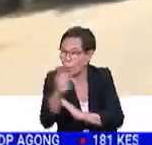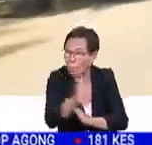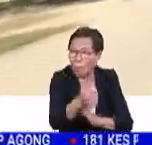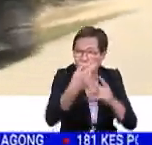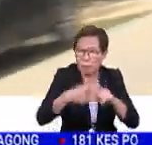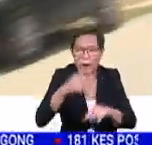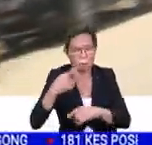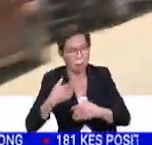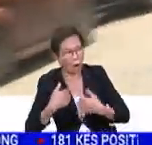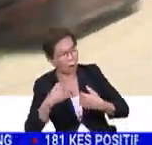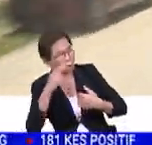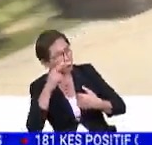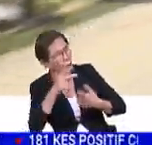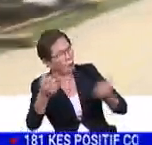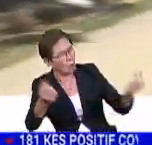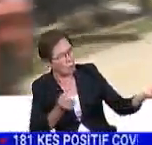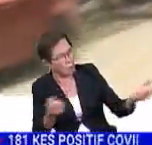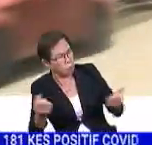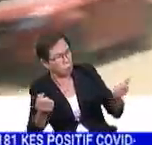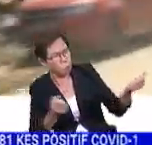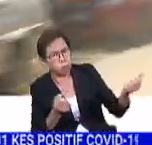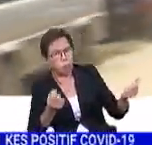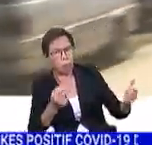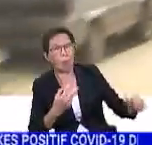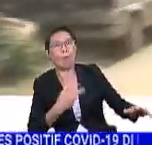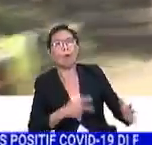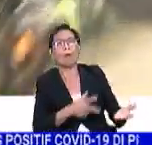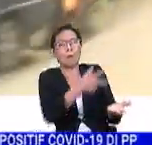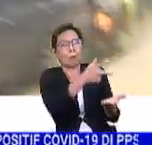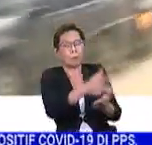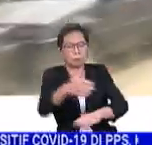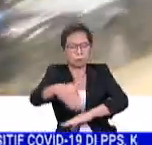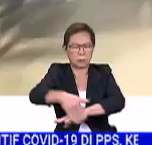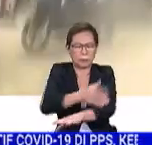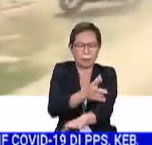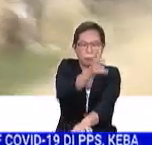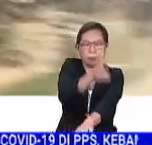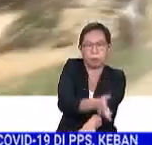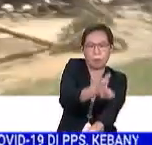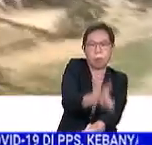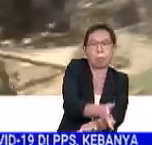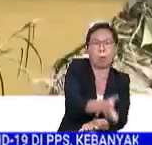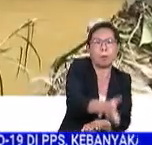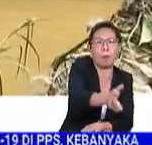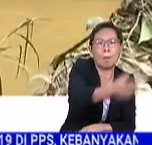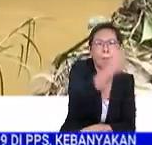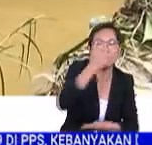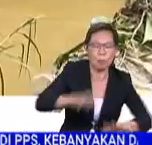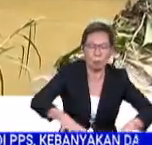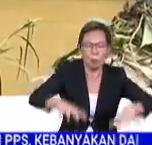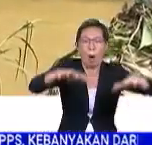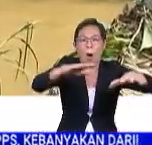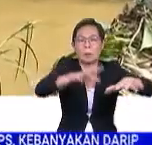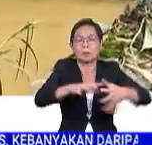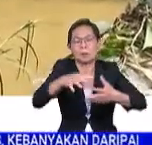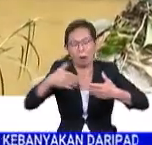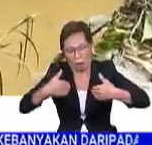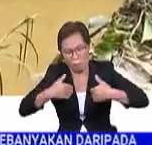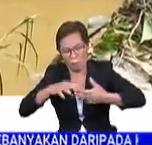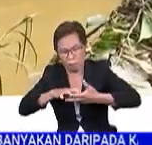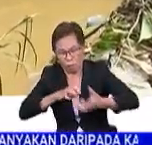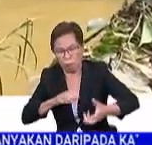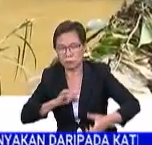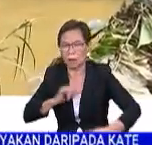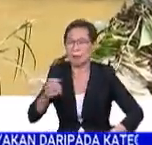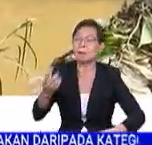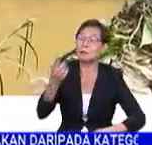Namun kelihatan juga beberapa kenderaan yang masih lagi tersadai di bahu jalan akibat ditenggelami air banjir dan mengalami kerosakan.